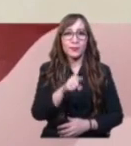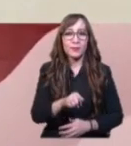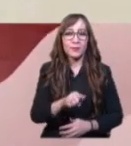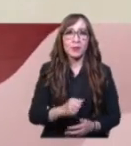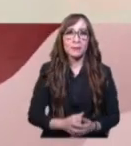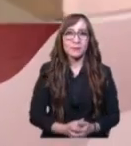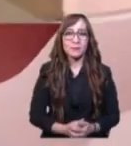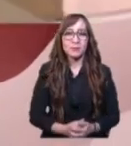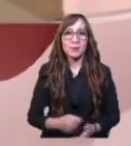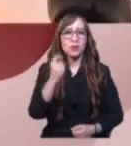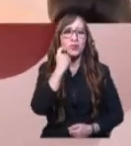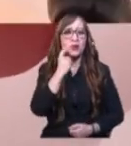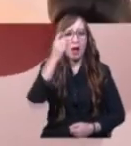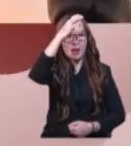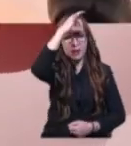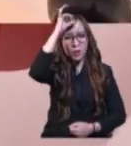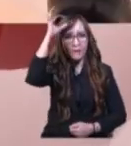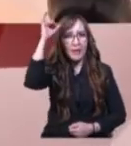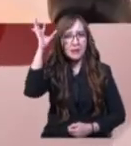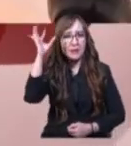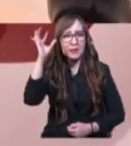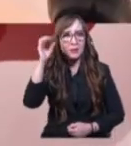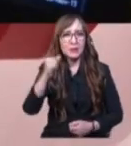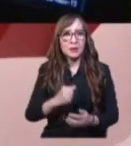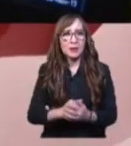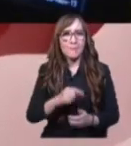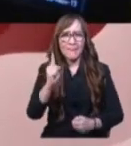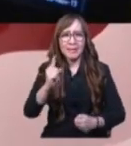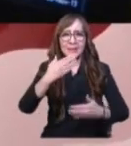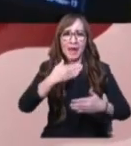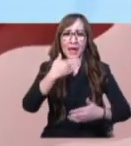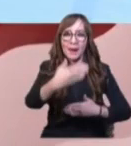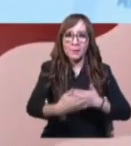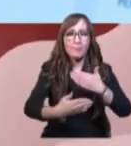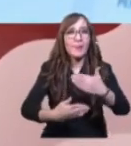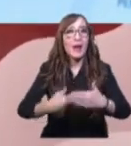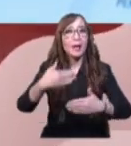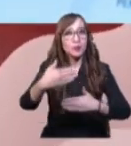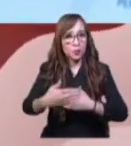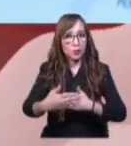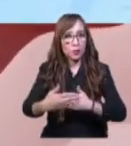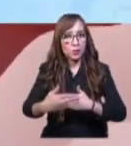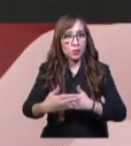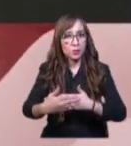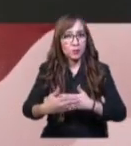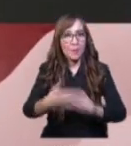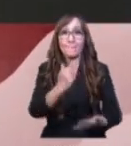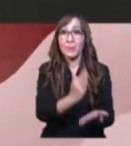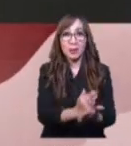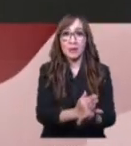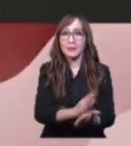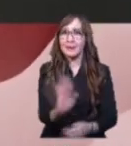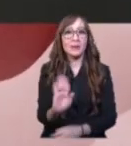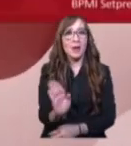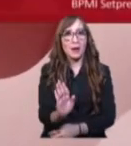Yang namanya inovasi sih sebenarnya apa ya, itu akan terus berlanjut dan itu nggak akan berhenti di satu